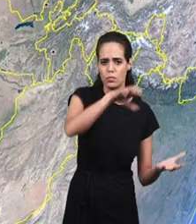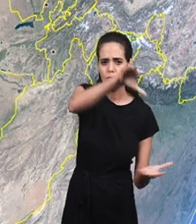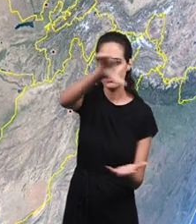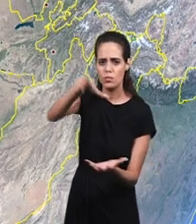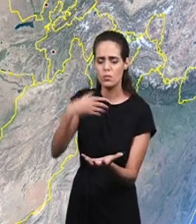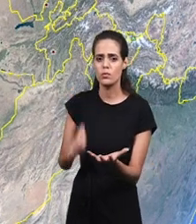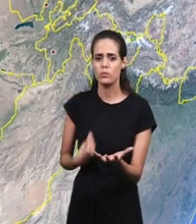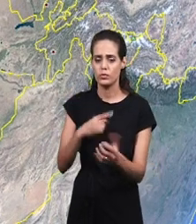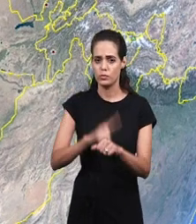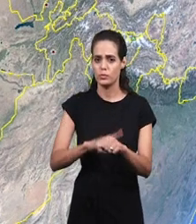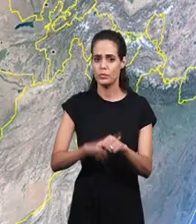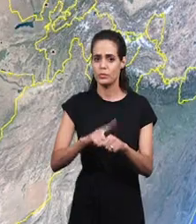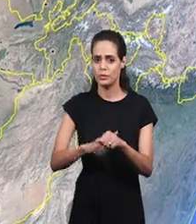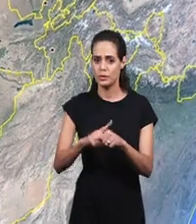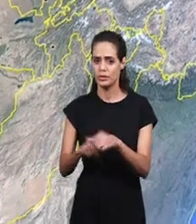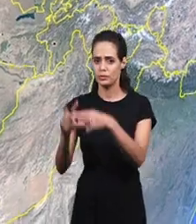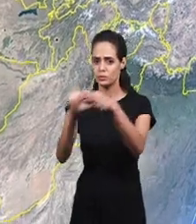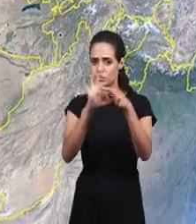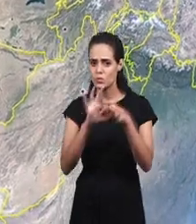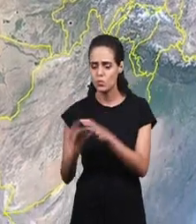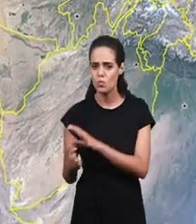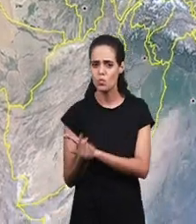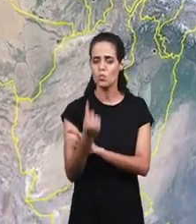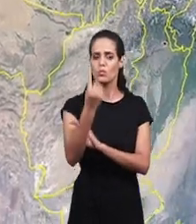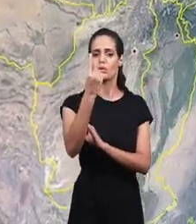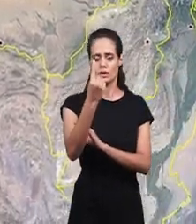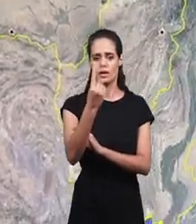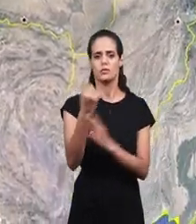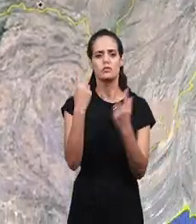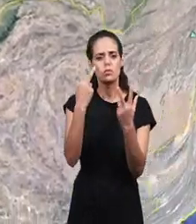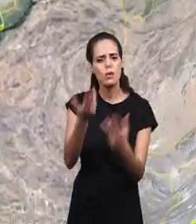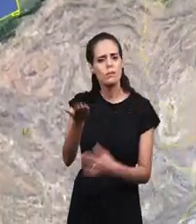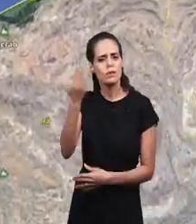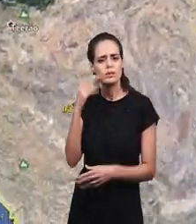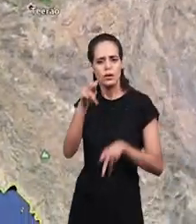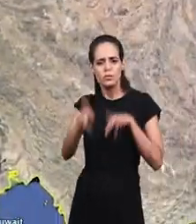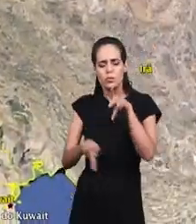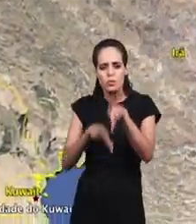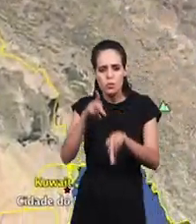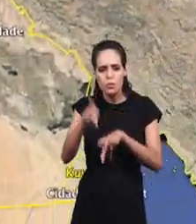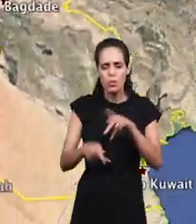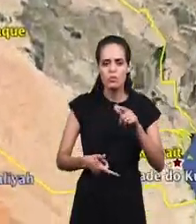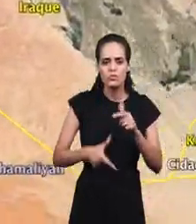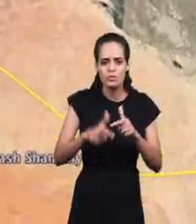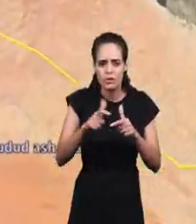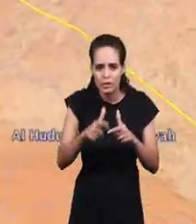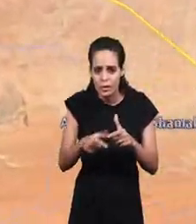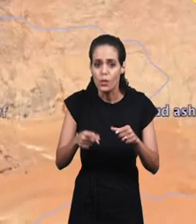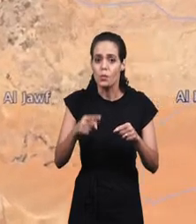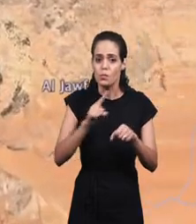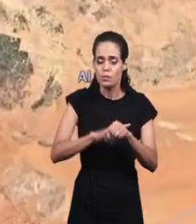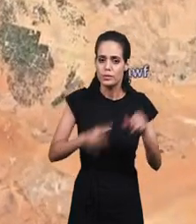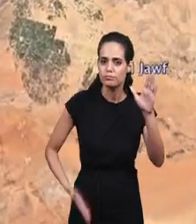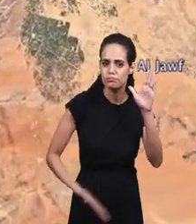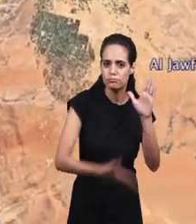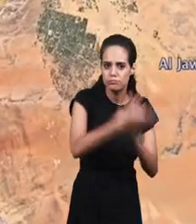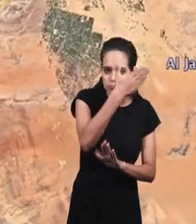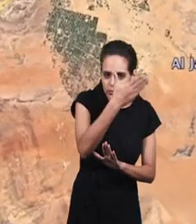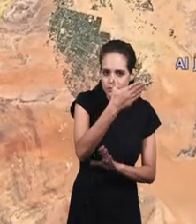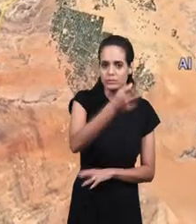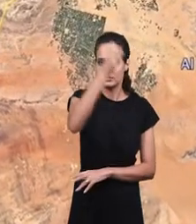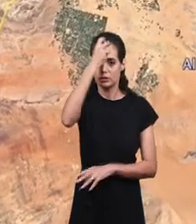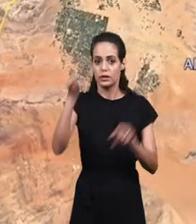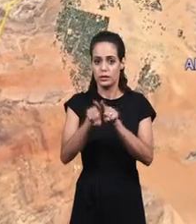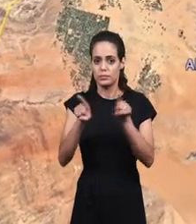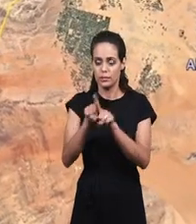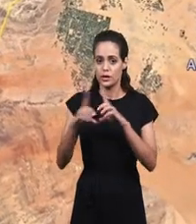un moment d'unité et communion, comme l'ont vécu les Hébreux à leur sortie de l'Égypte et les disciples avec le Seigneur